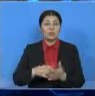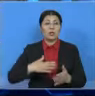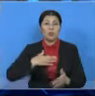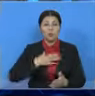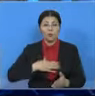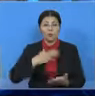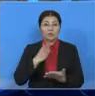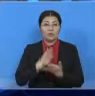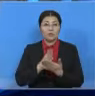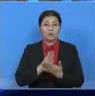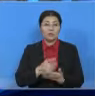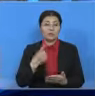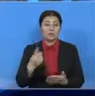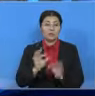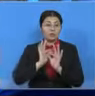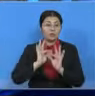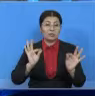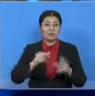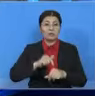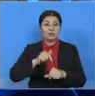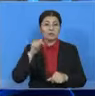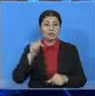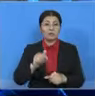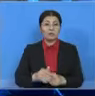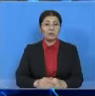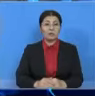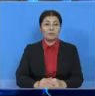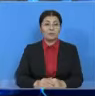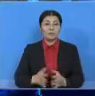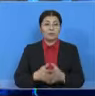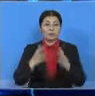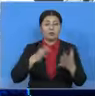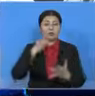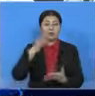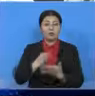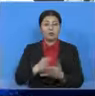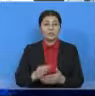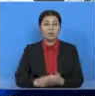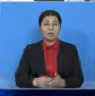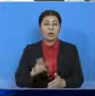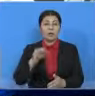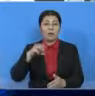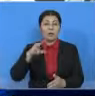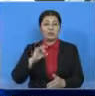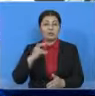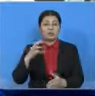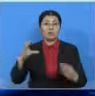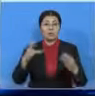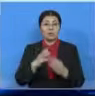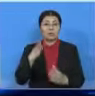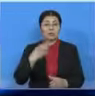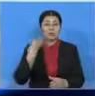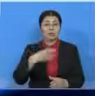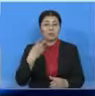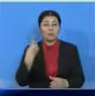тұрмын бірінші рет, себебі бірақ та өте керемет. Өзімнің бірінші дауыс беруім бір үлкен жауапкершілік. Батыс-Екі ауданында орналасқан